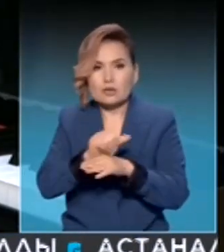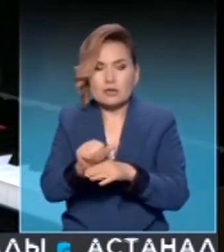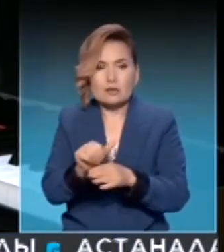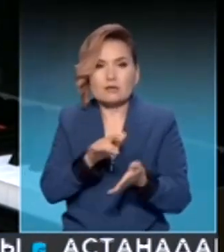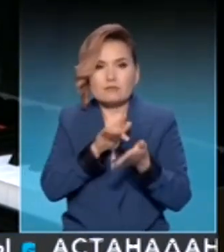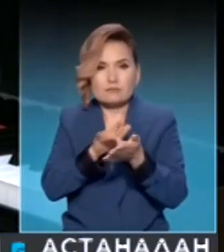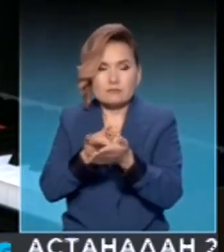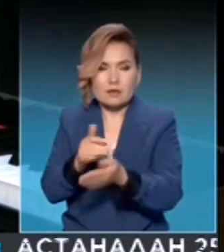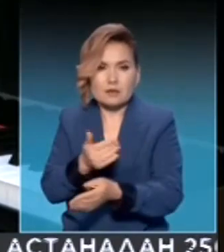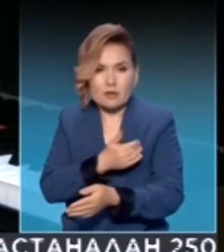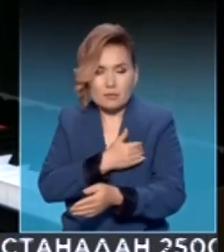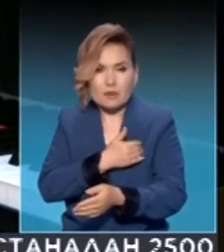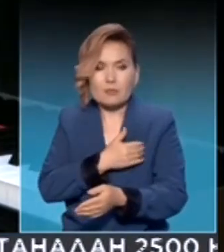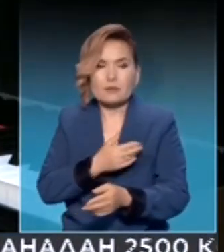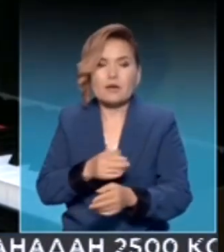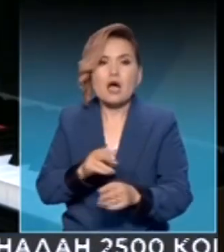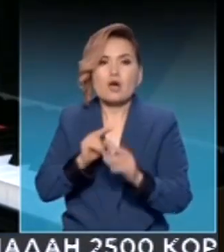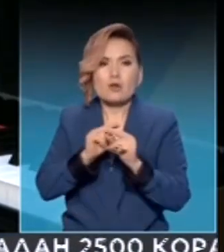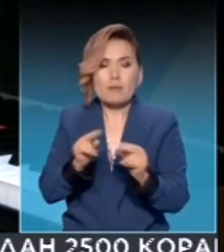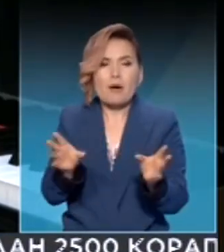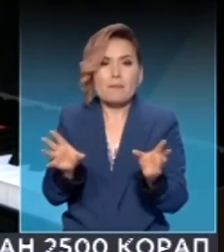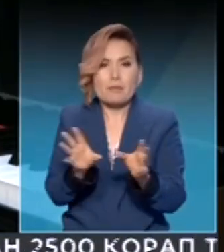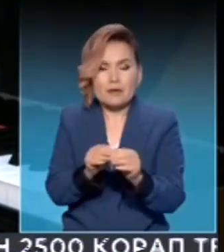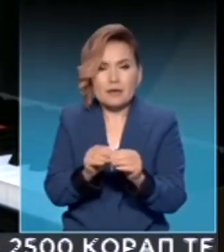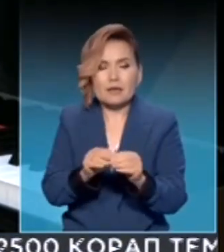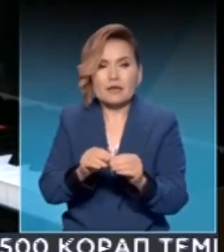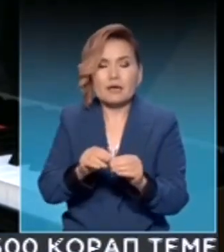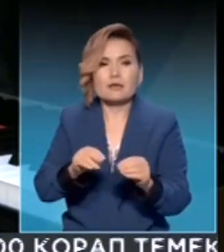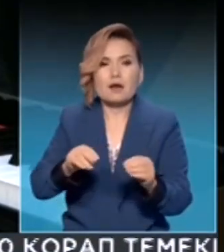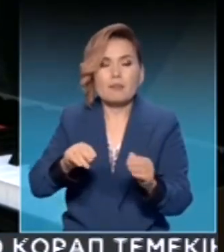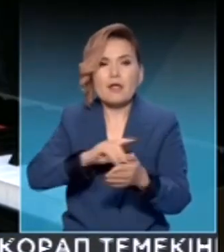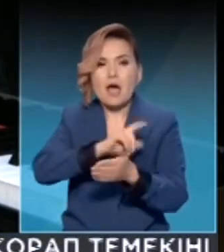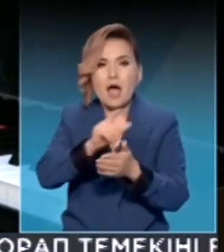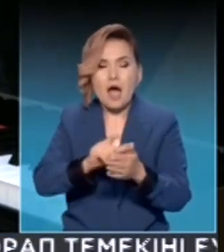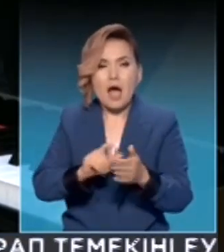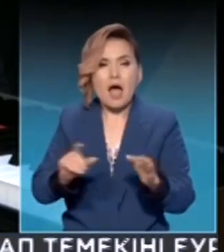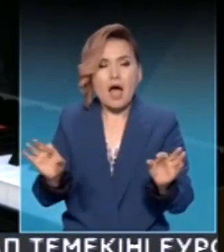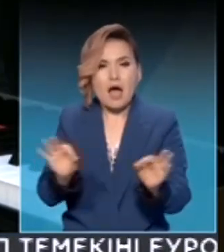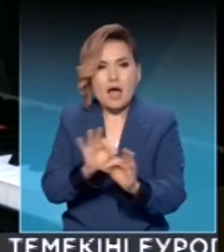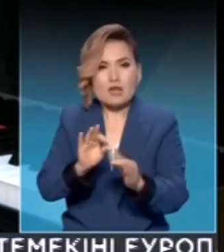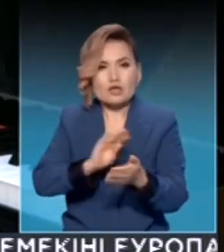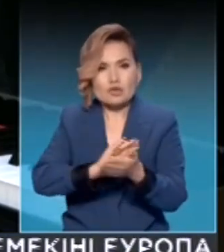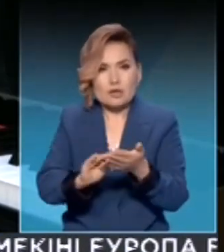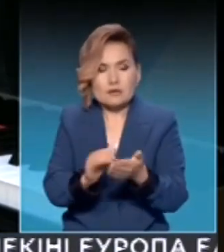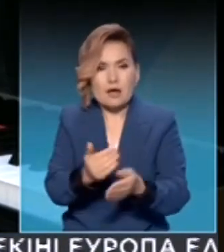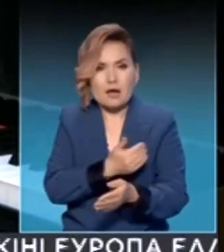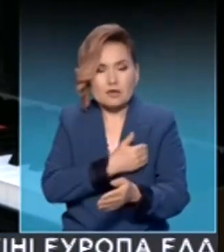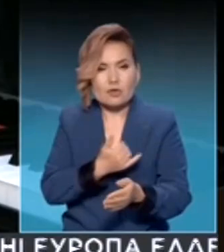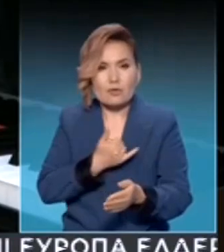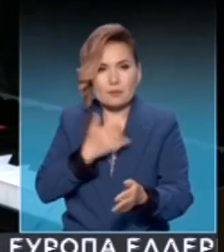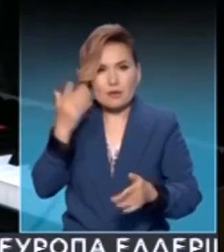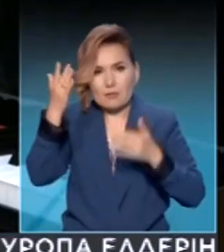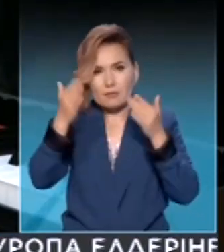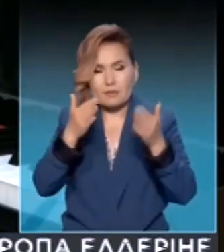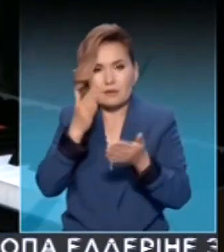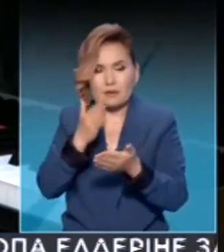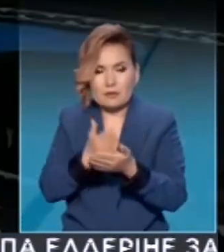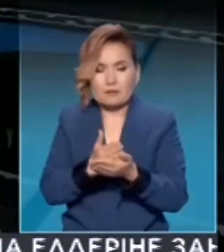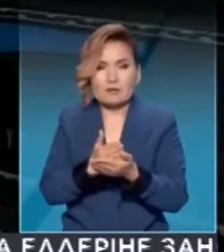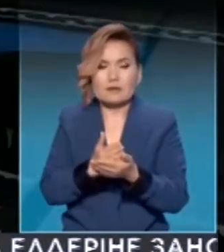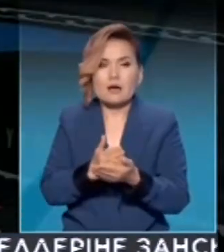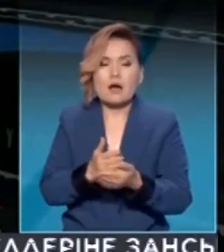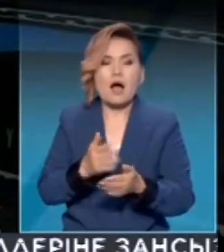келеді. Мархаба апаймен, Бейбіт Оралмен вот осы ән жазып